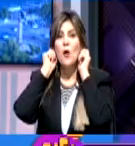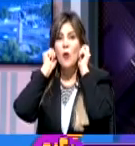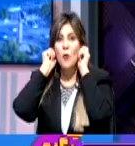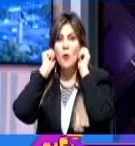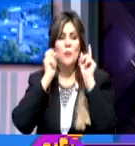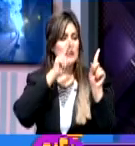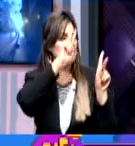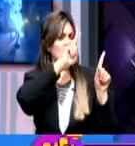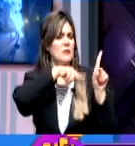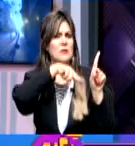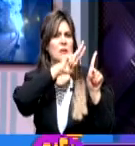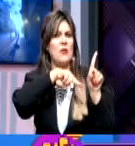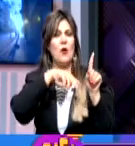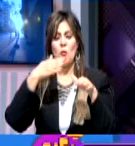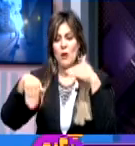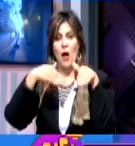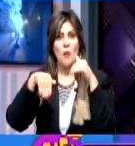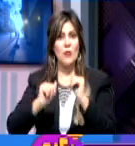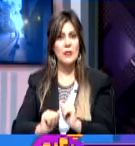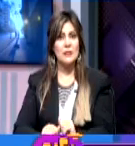على الأشخاص ذوي الإعاقة